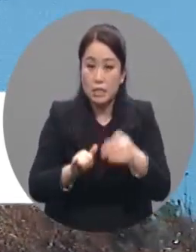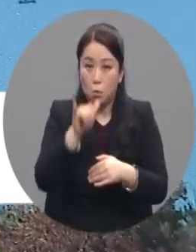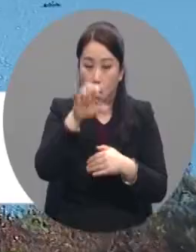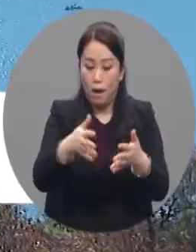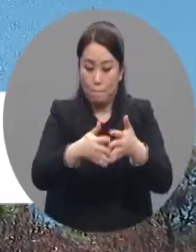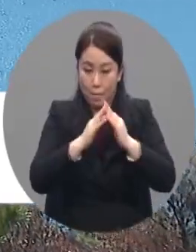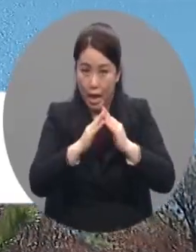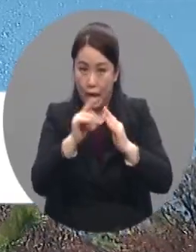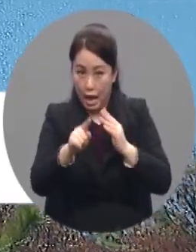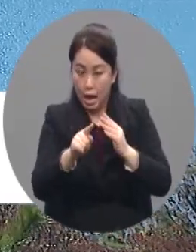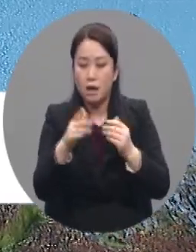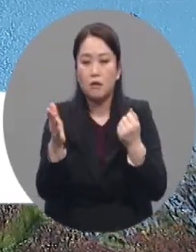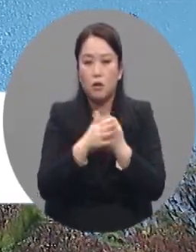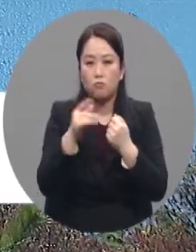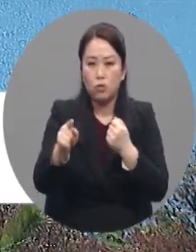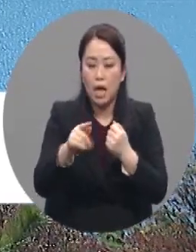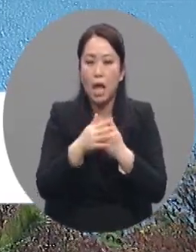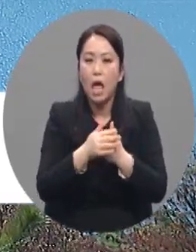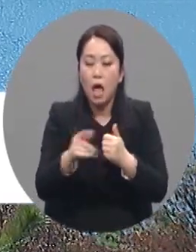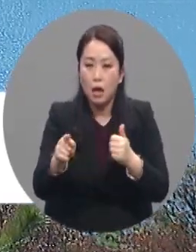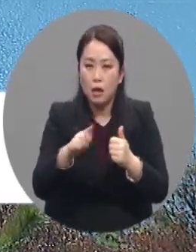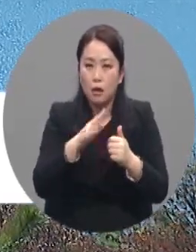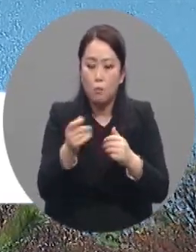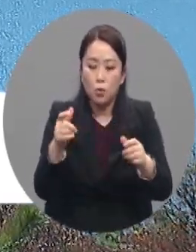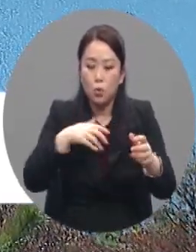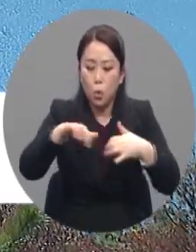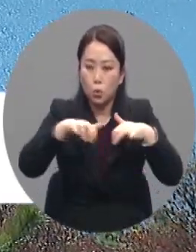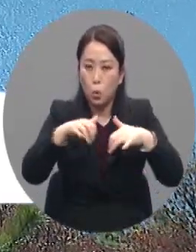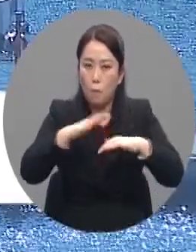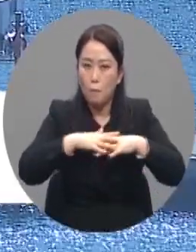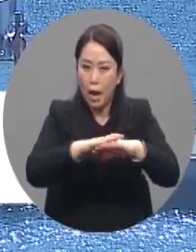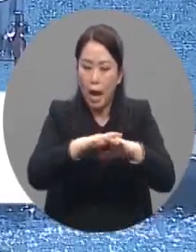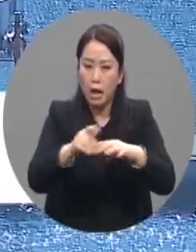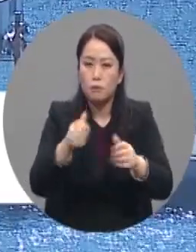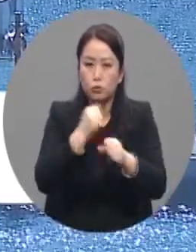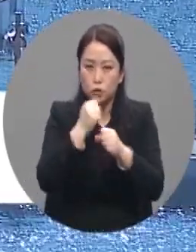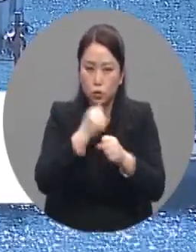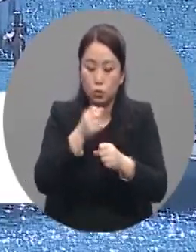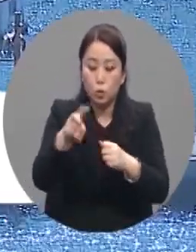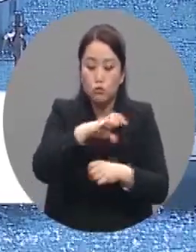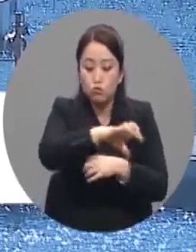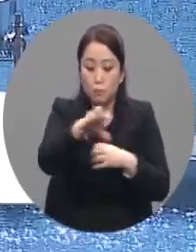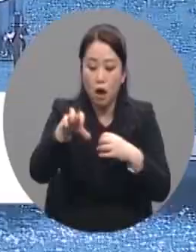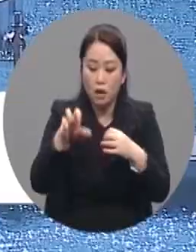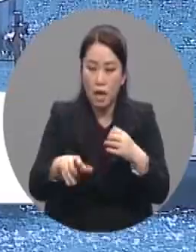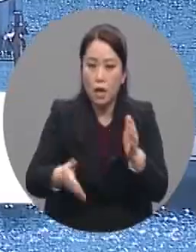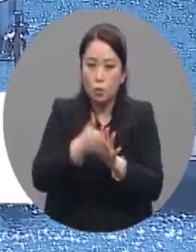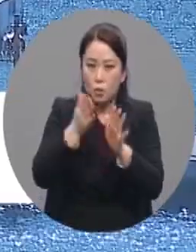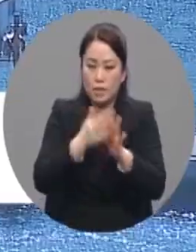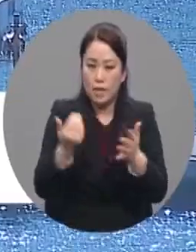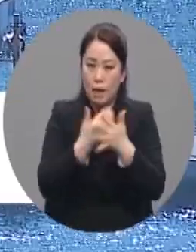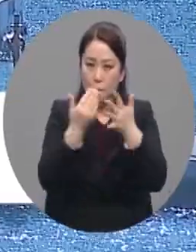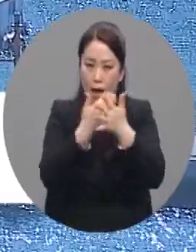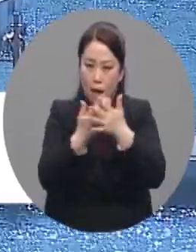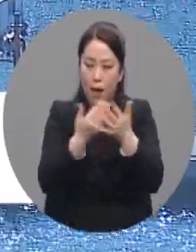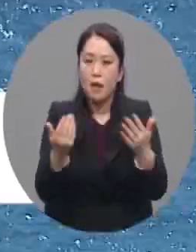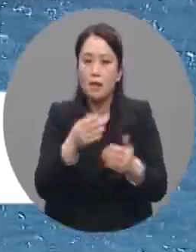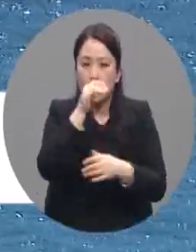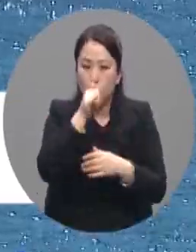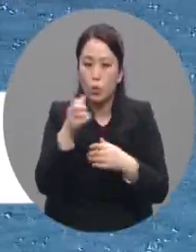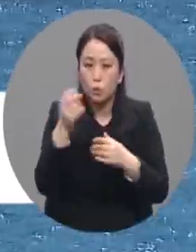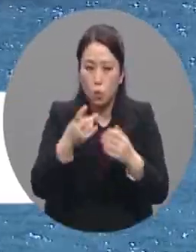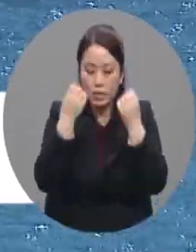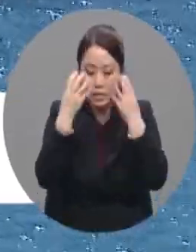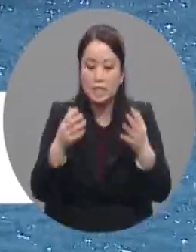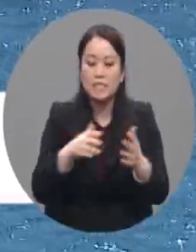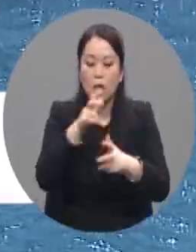건설로 공항 복합도시개발과 광역교통망 구축, 주변 도시개발 연계발전이 이루어지고 신성장